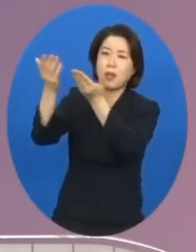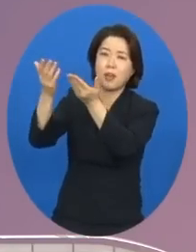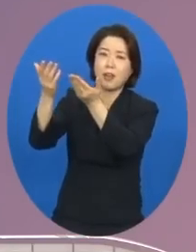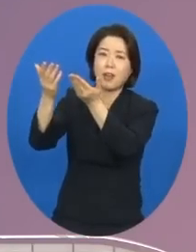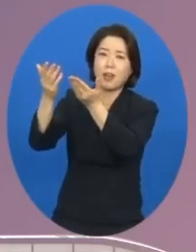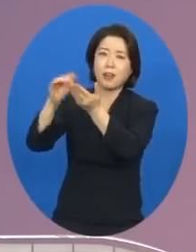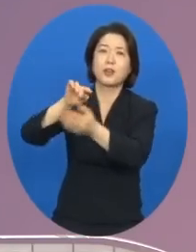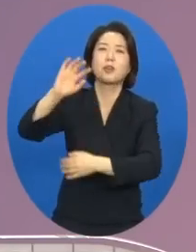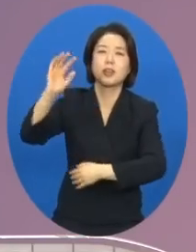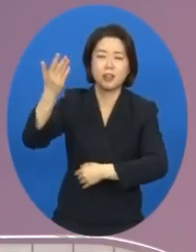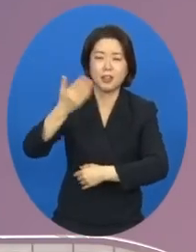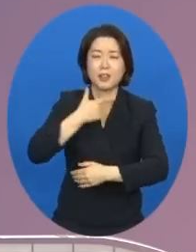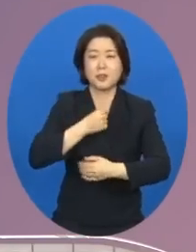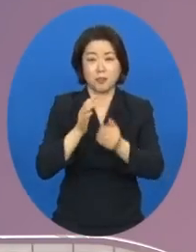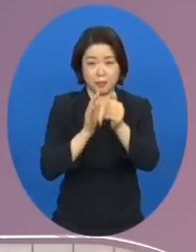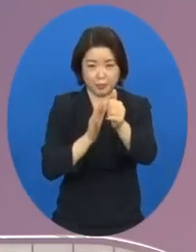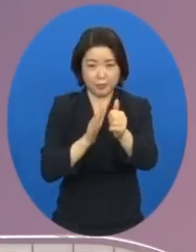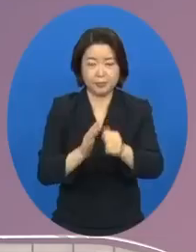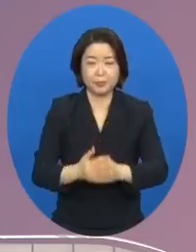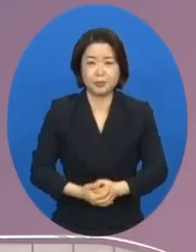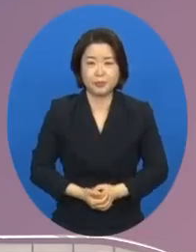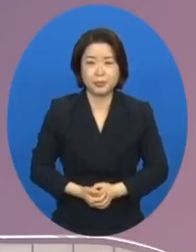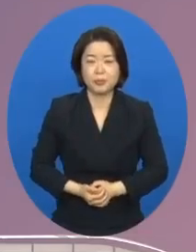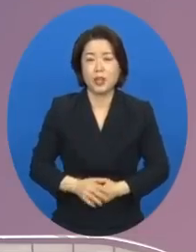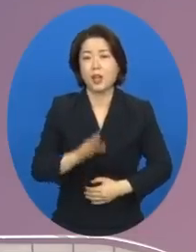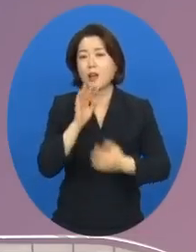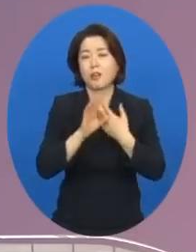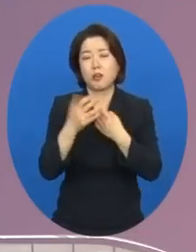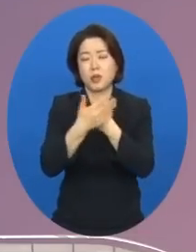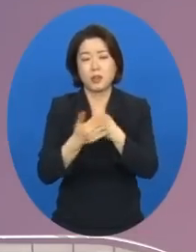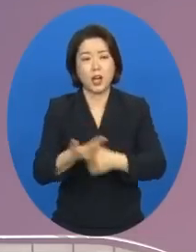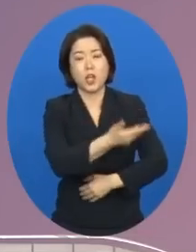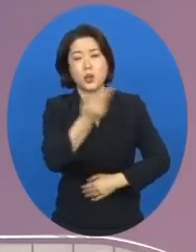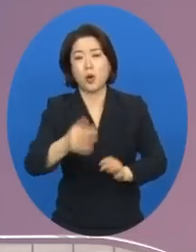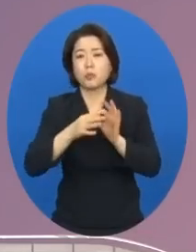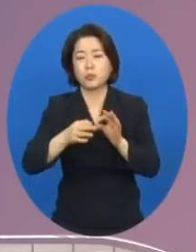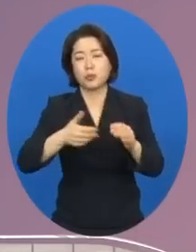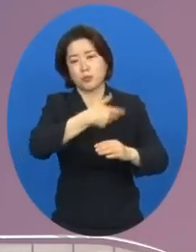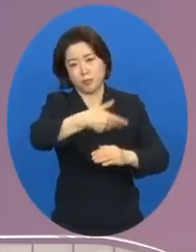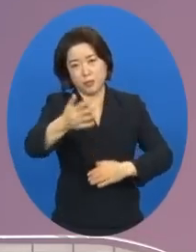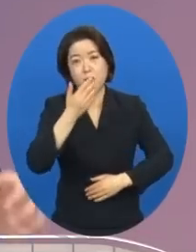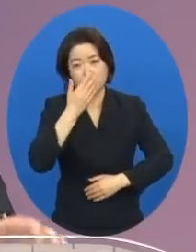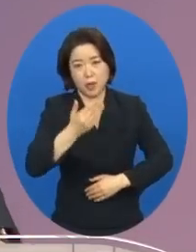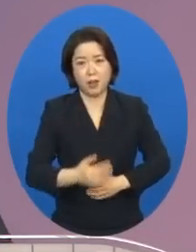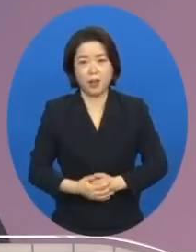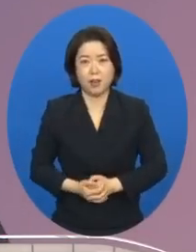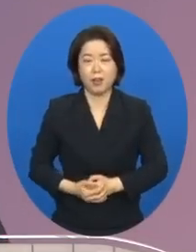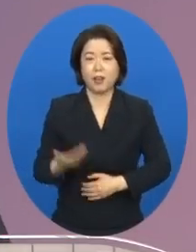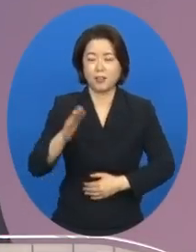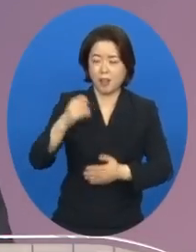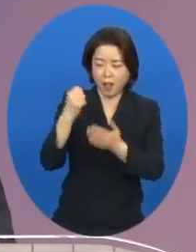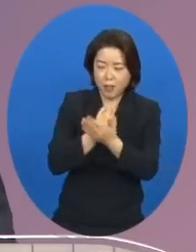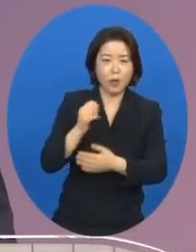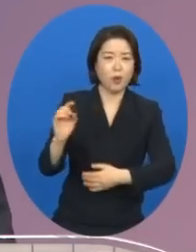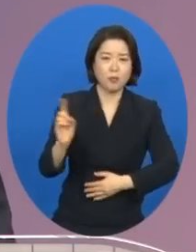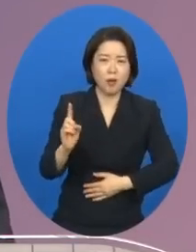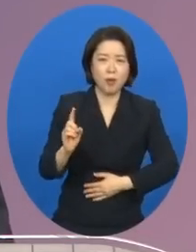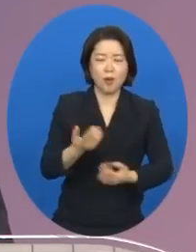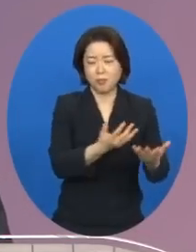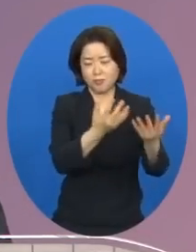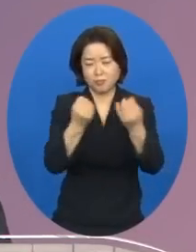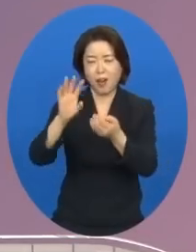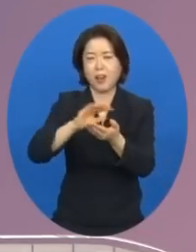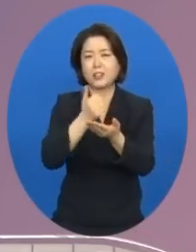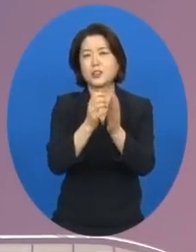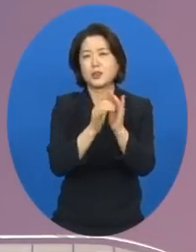할 수 있게 되기를 바랍니다. 그러면 은혜가 여러분을 통해서 흘러가게 됩니다. 그런데 안타까운 것은 많은